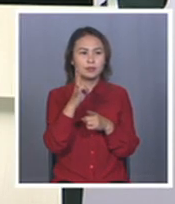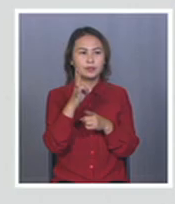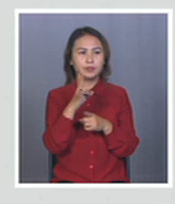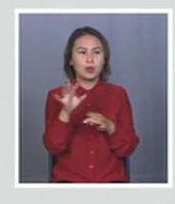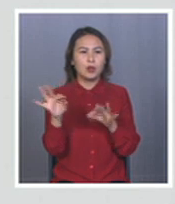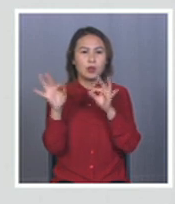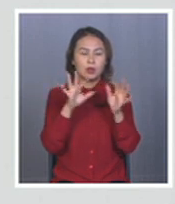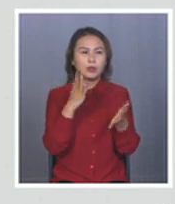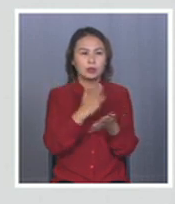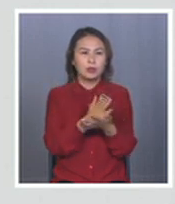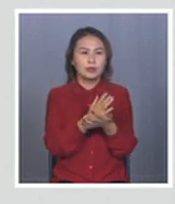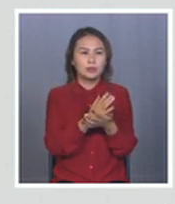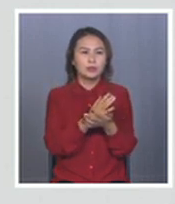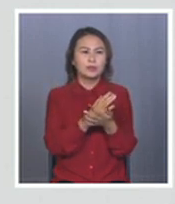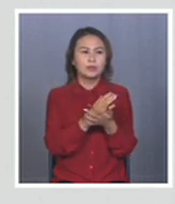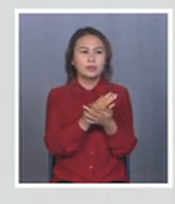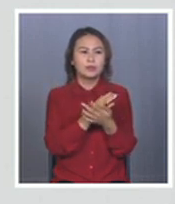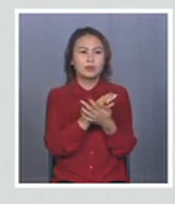орналасты. Енді